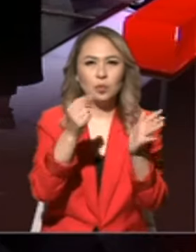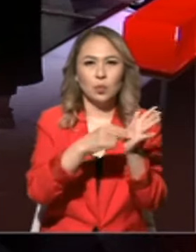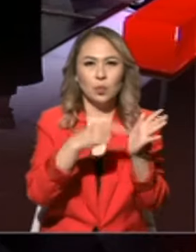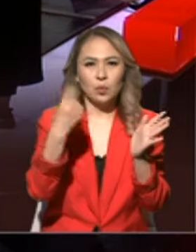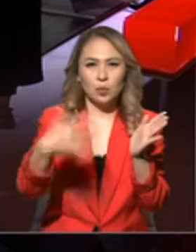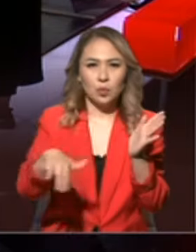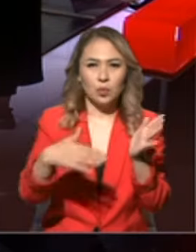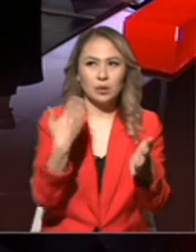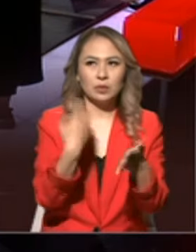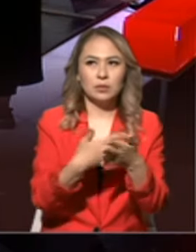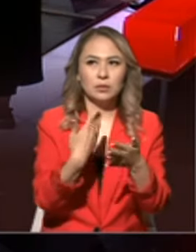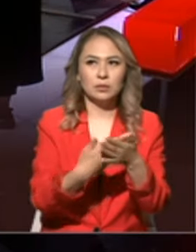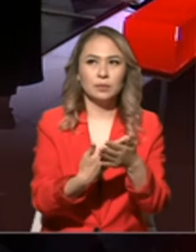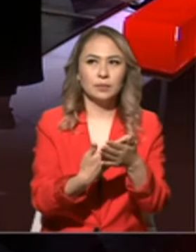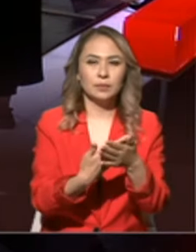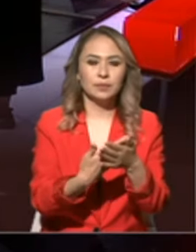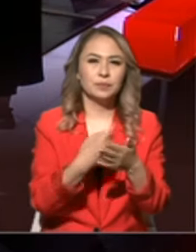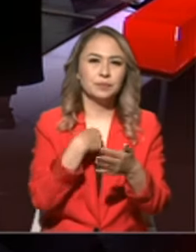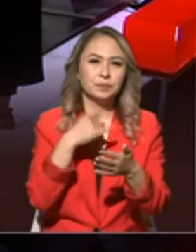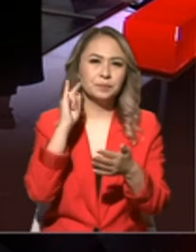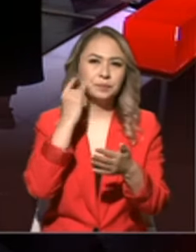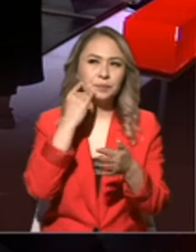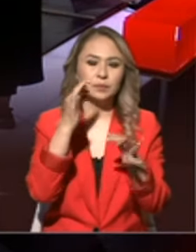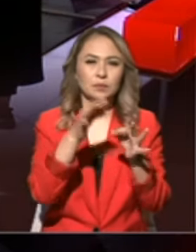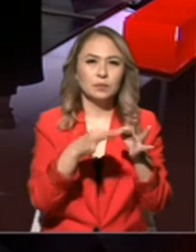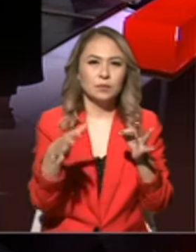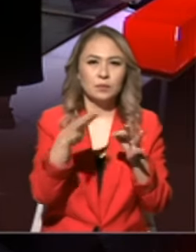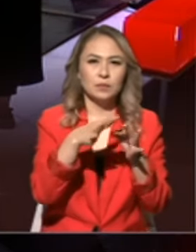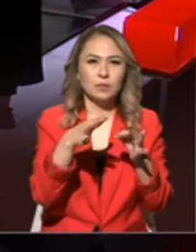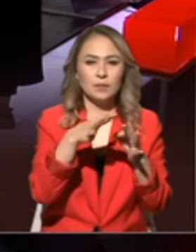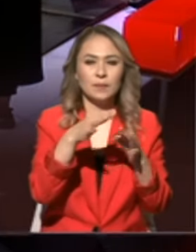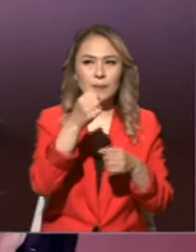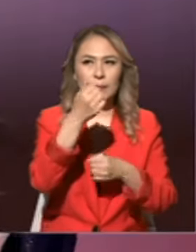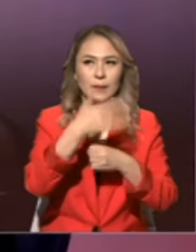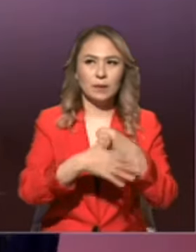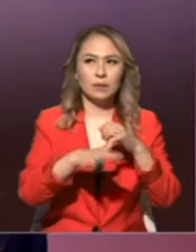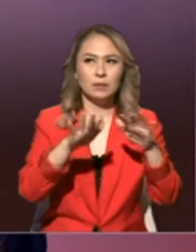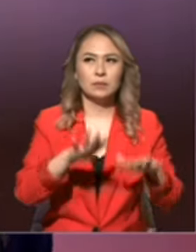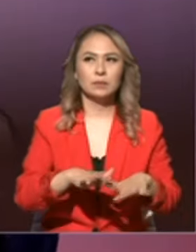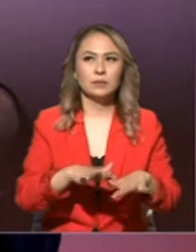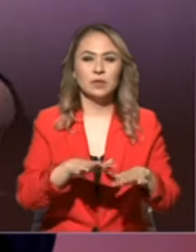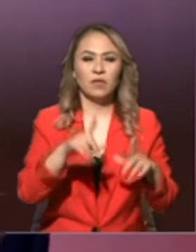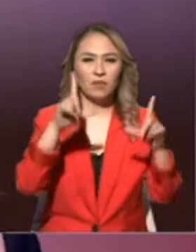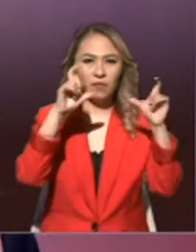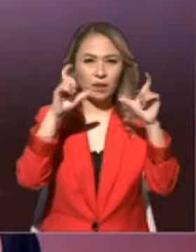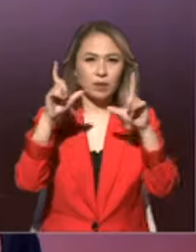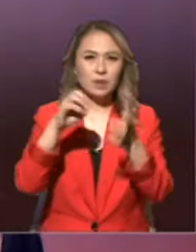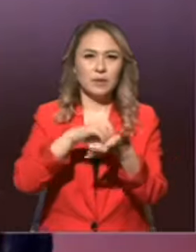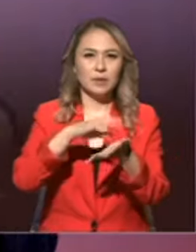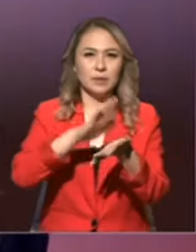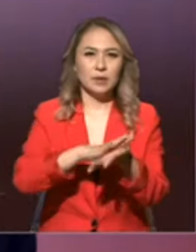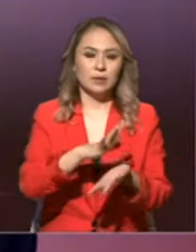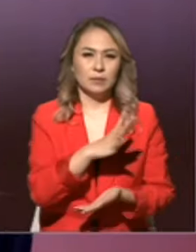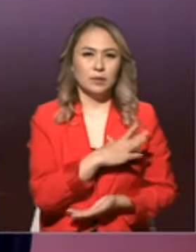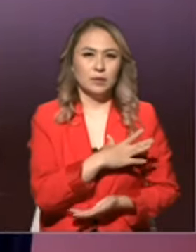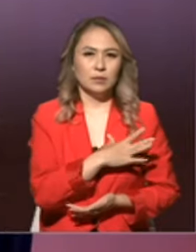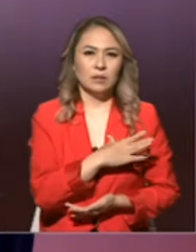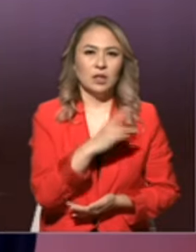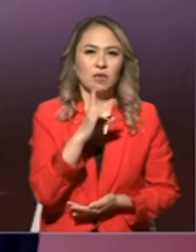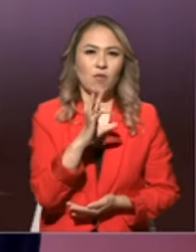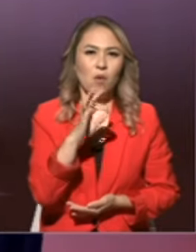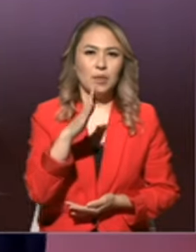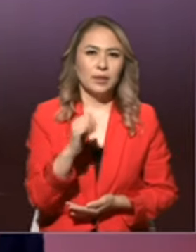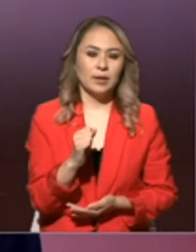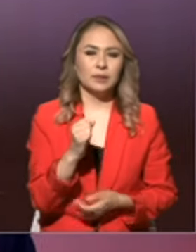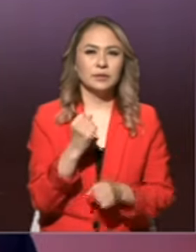екен. Неден қарағанда? Біз Павлодар облысы индустриалды орталық болғандықтан оның квотасын белгіледік па? Сәйкесінше біз оған